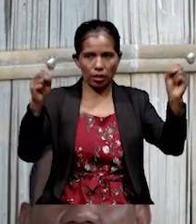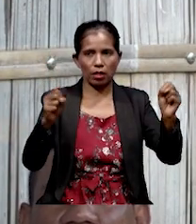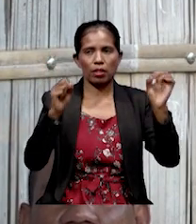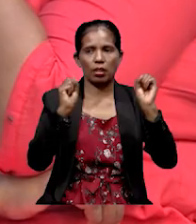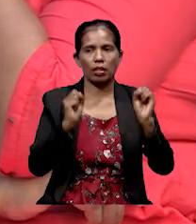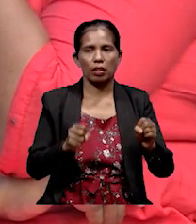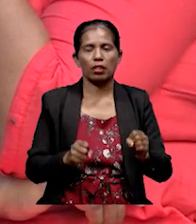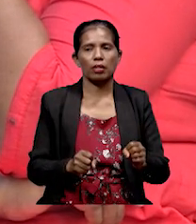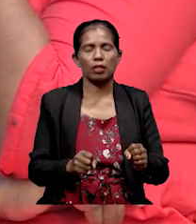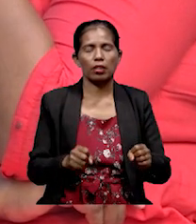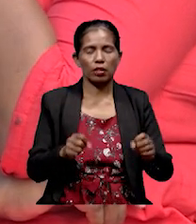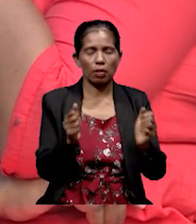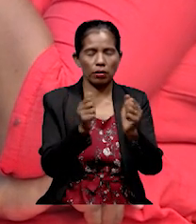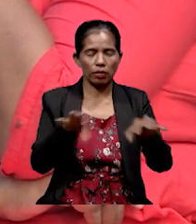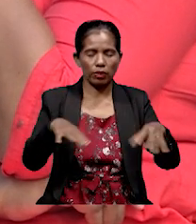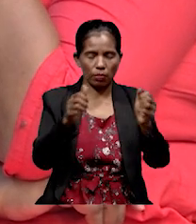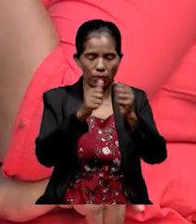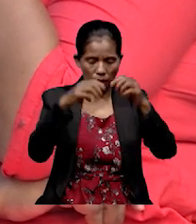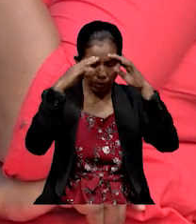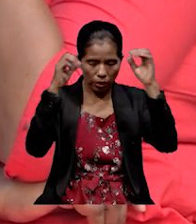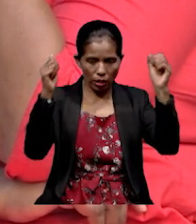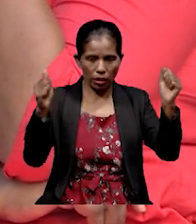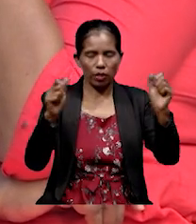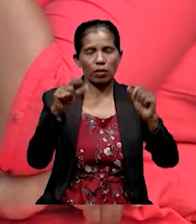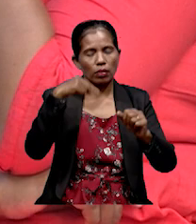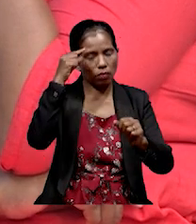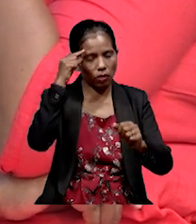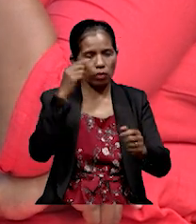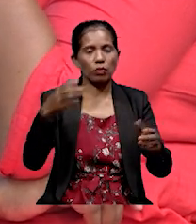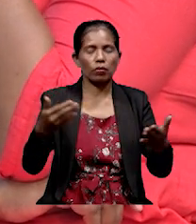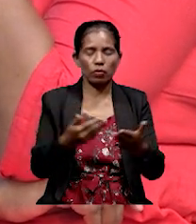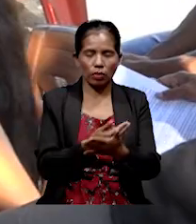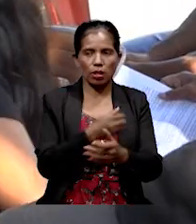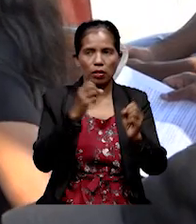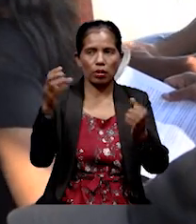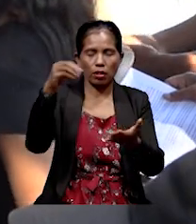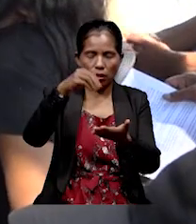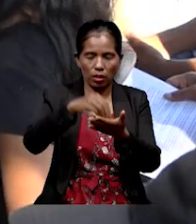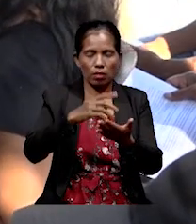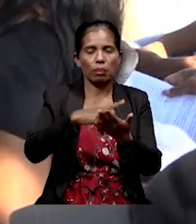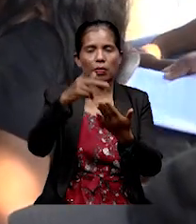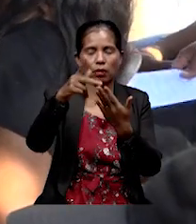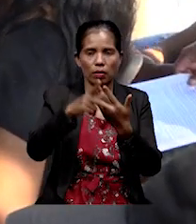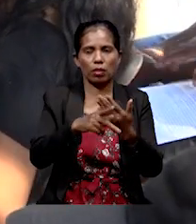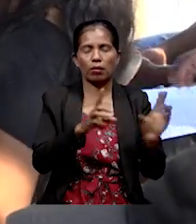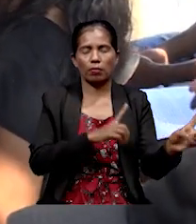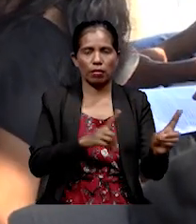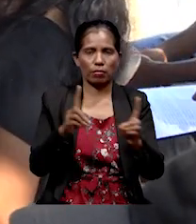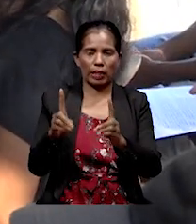parte se negocia o presidente ne be eleito no mos governo fomai, atu inclina ne programa hirak ne hud